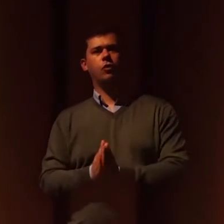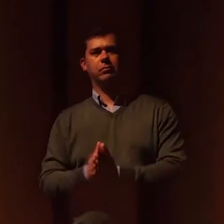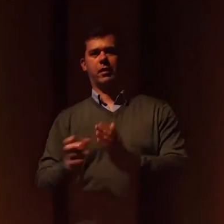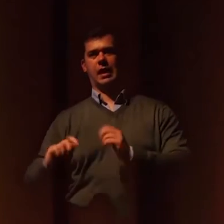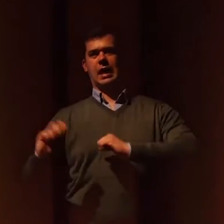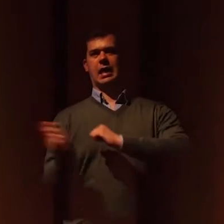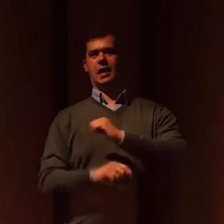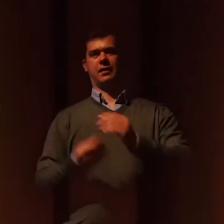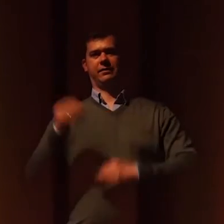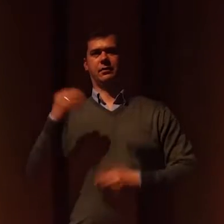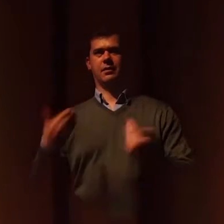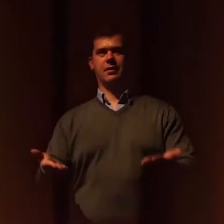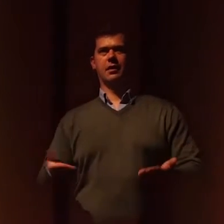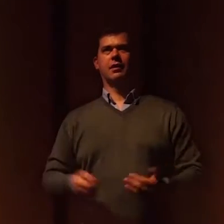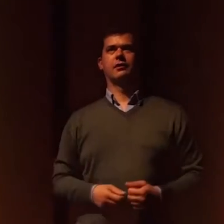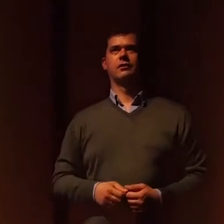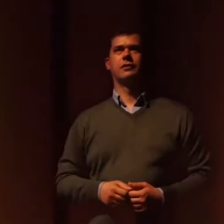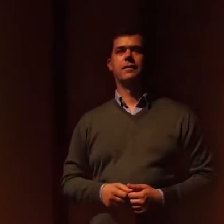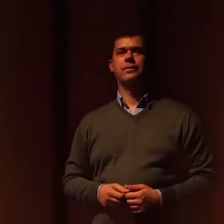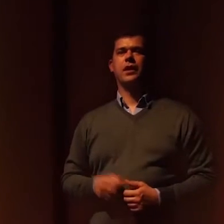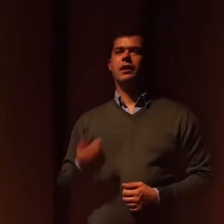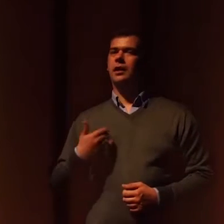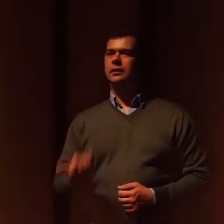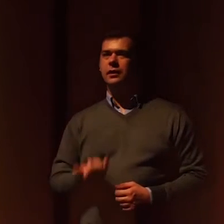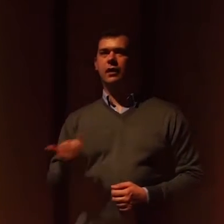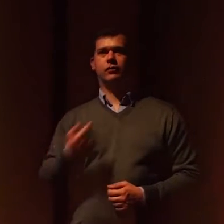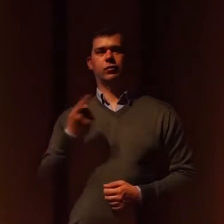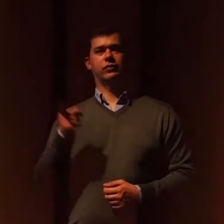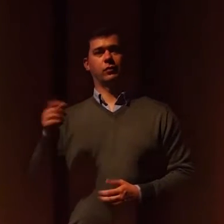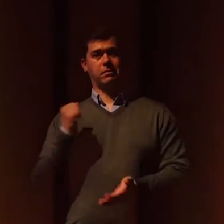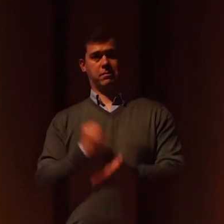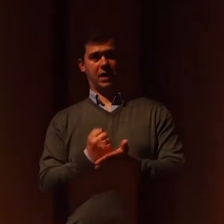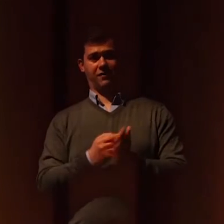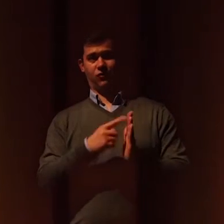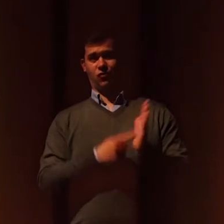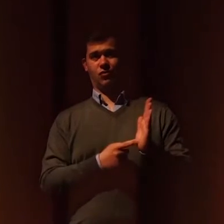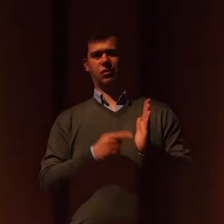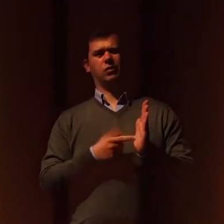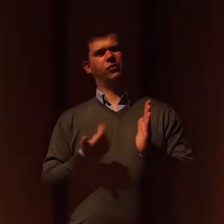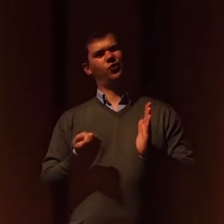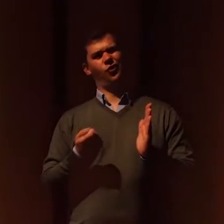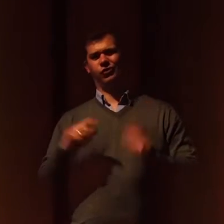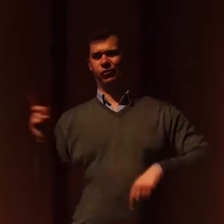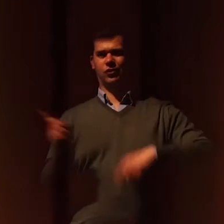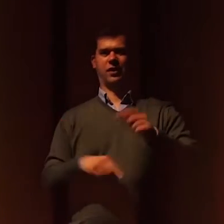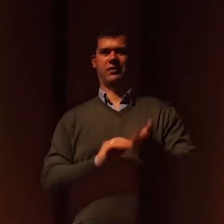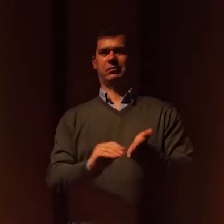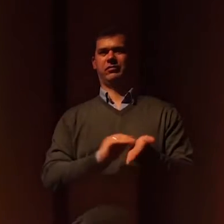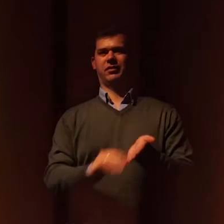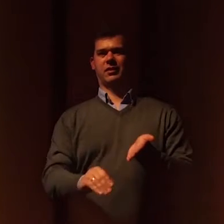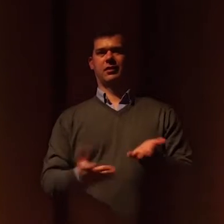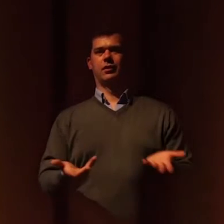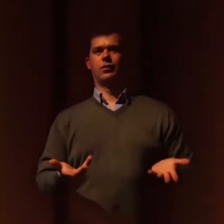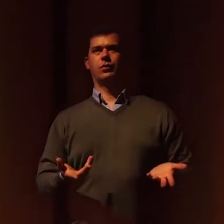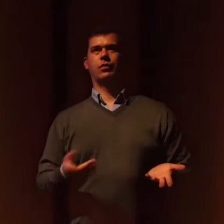sprw nienawiści ja zawsze wskazywał że nasze prawo jest w ogóle pokracznie sformułowane w tej